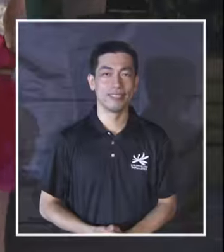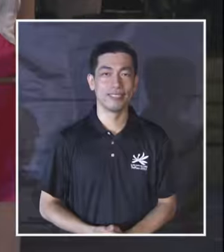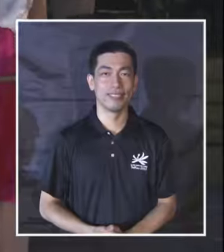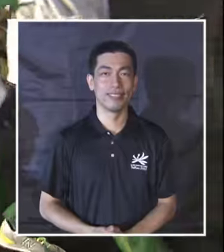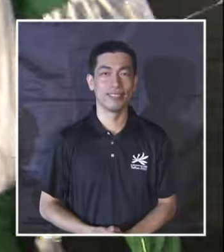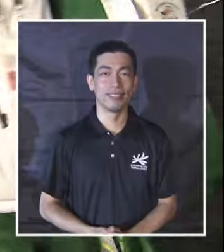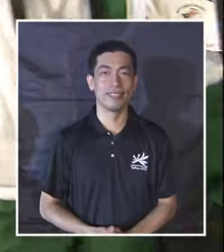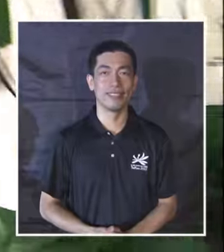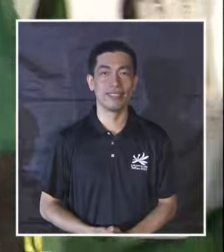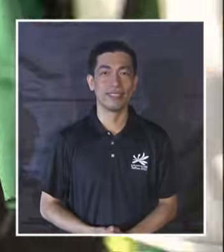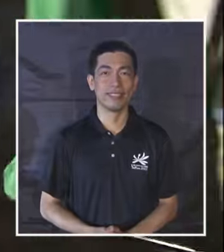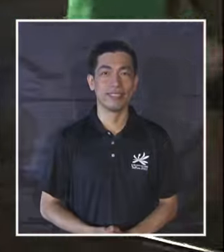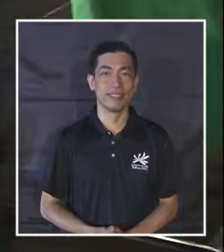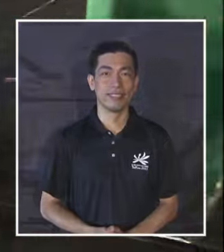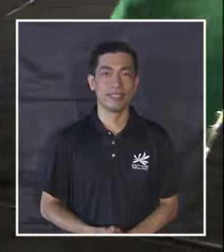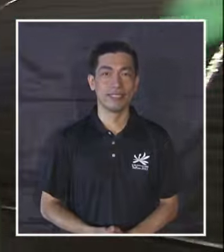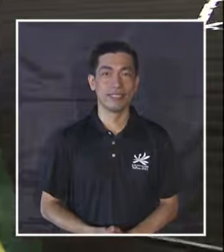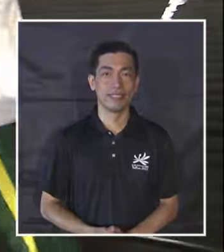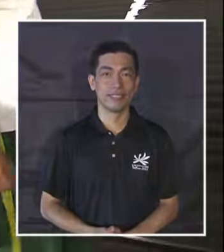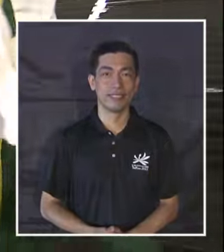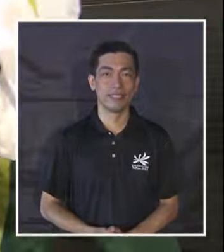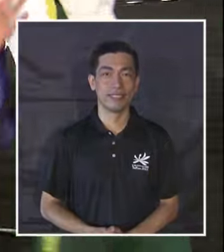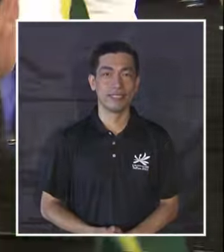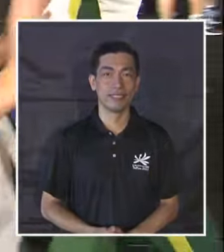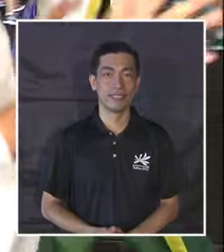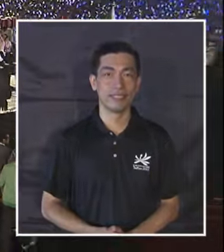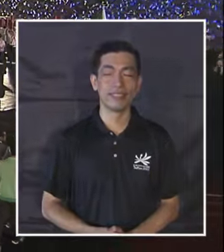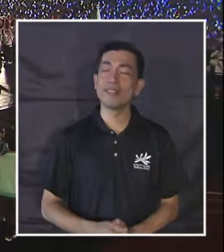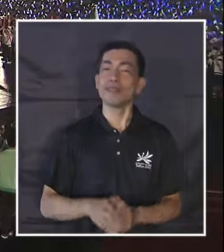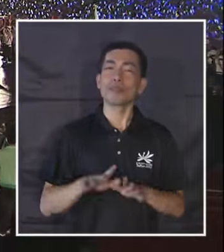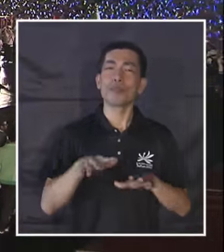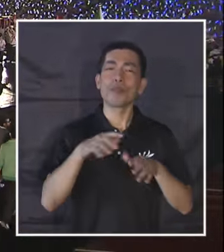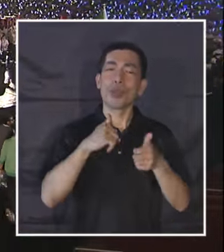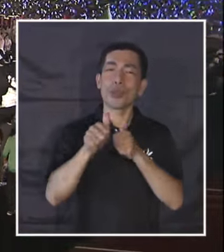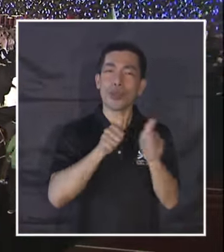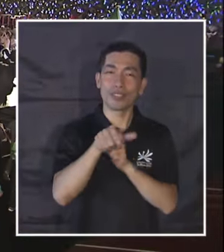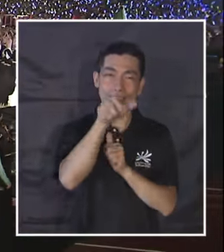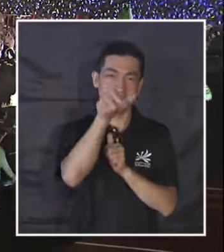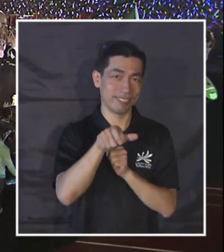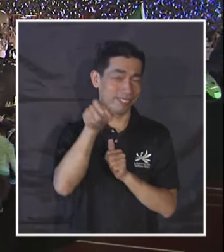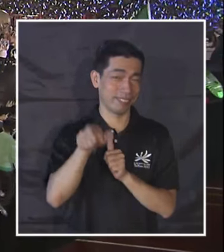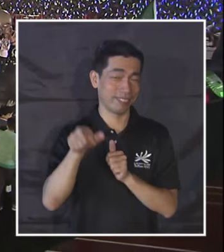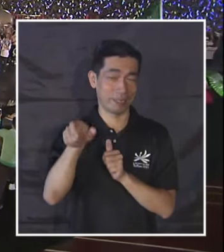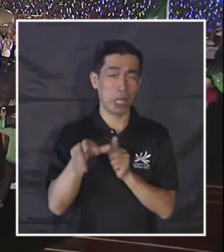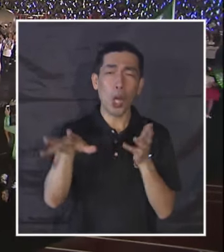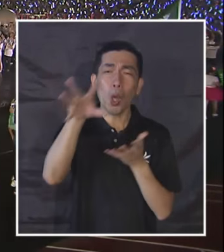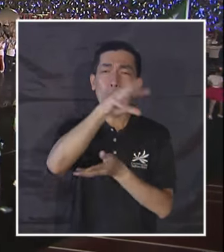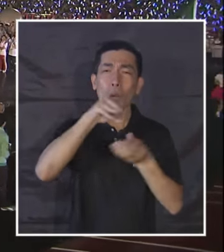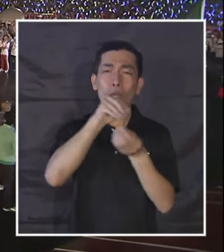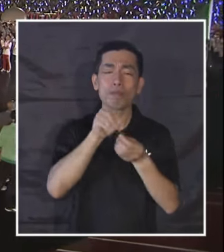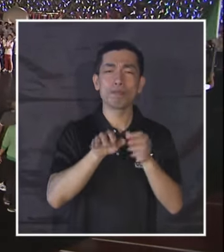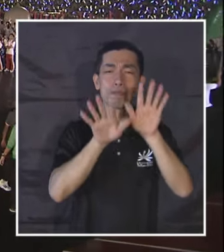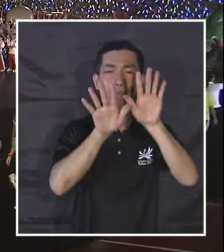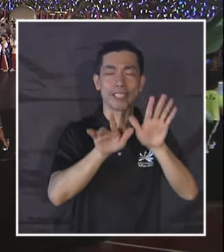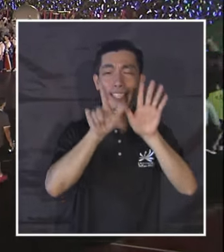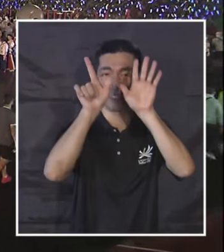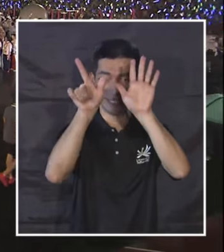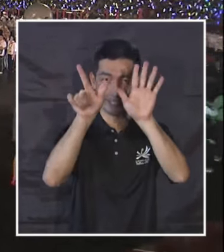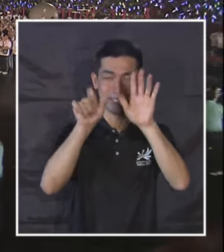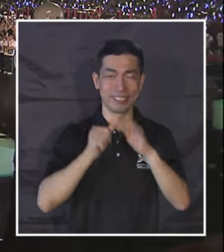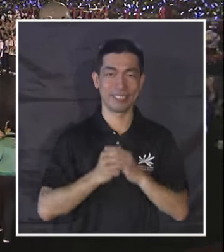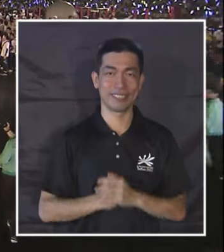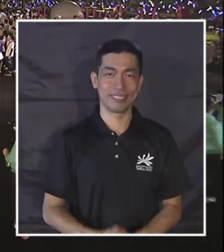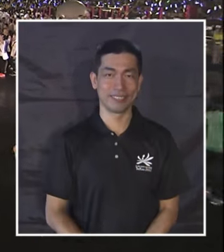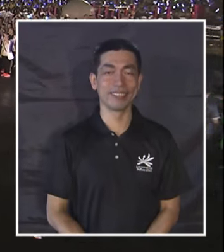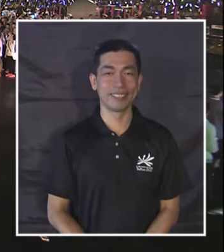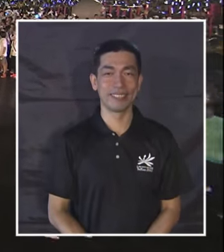are from Macau. 来自澳门代表队的选手们呢，这一次共有17位选手来角逐